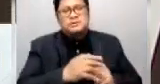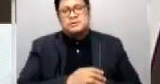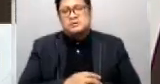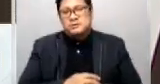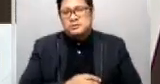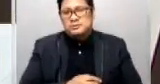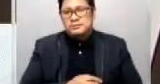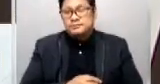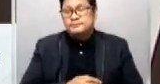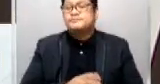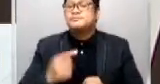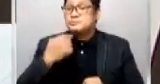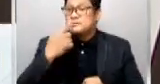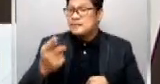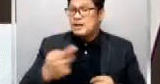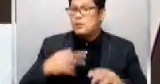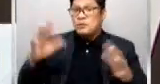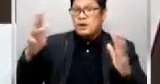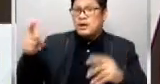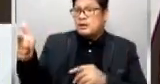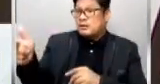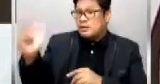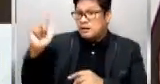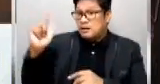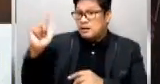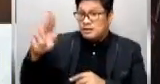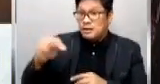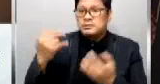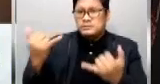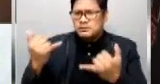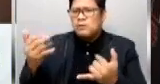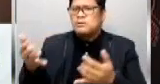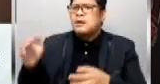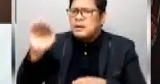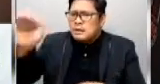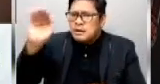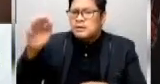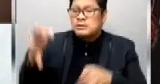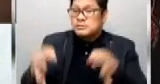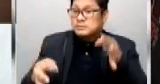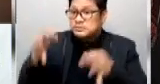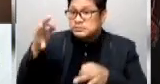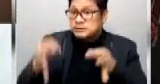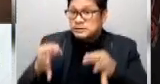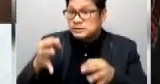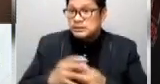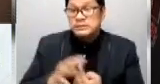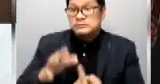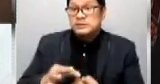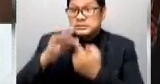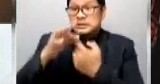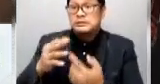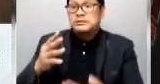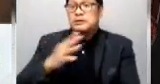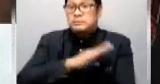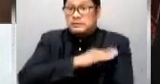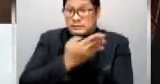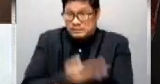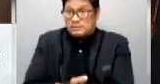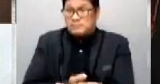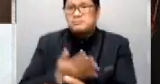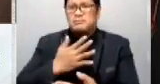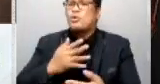wala daw silang mga baril. Humihingi siya ngayon ng hustisya. Lalong-lalo na po yung mga anak ko, nagsisipag-aral po sila